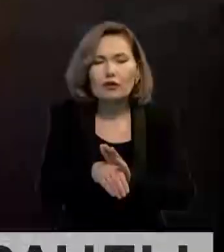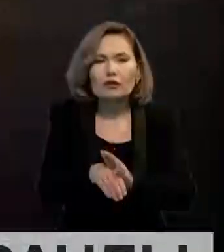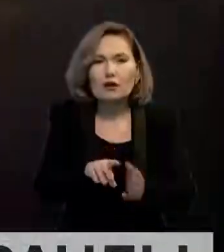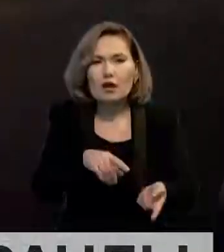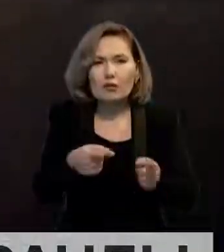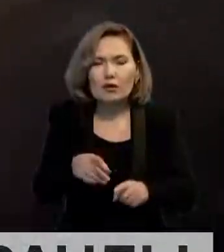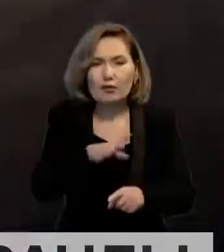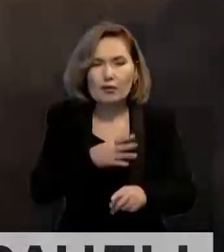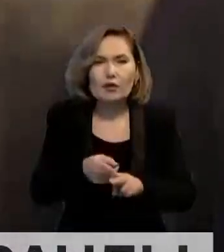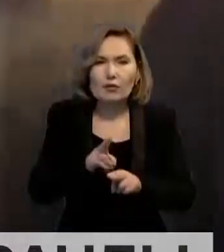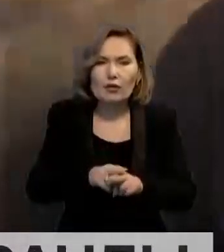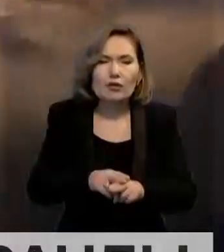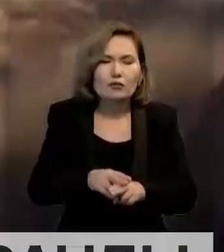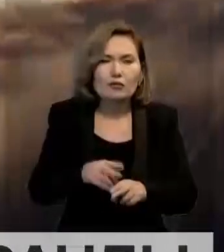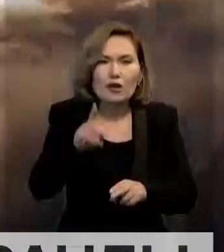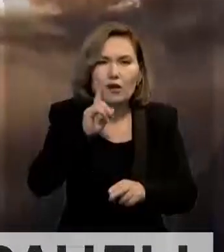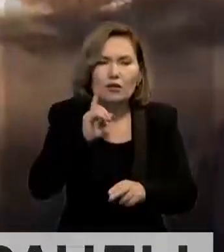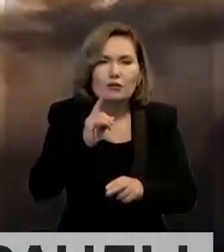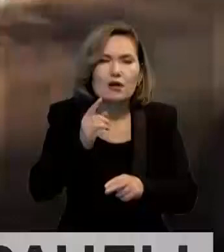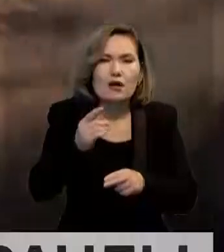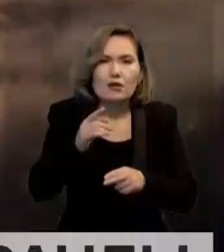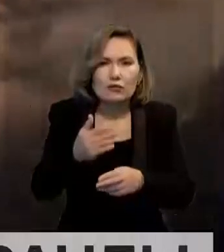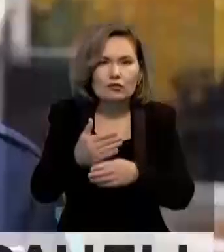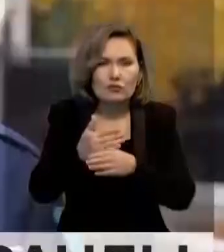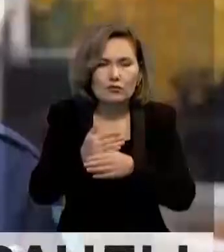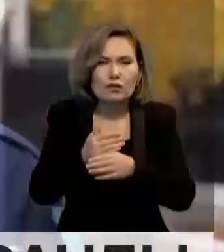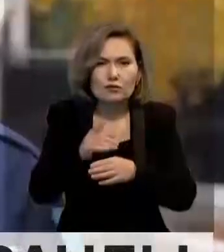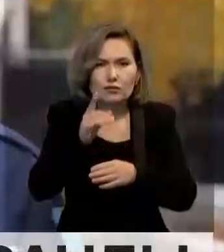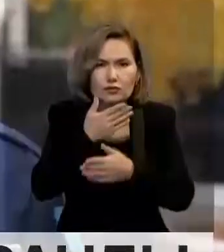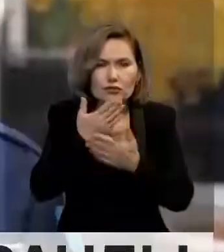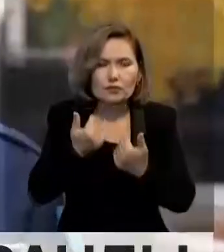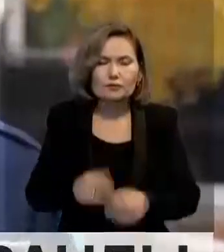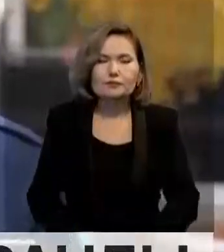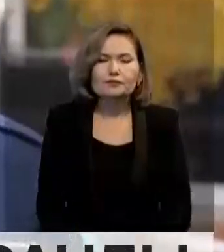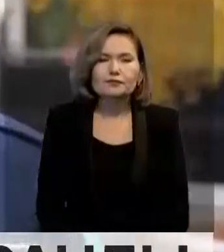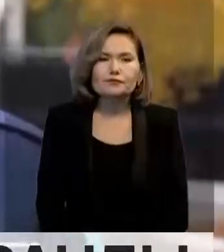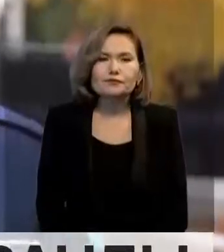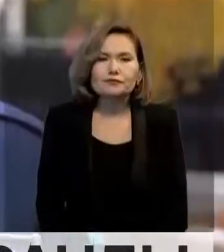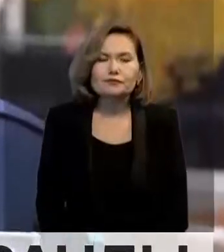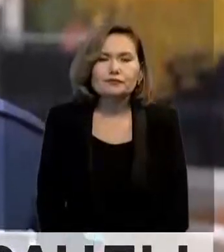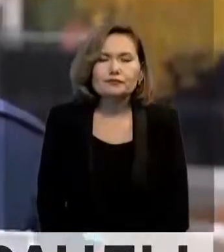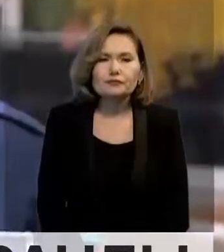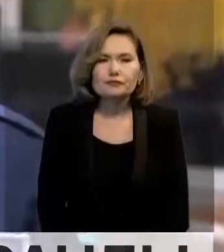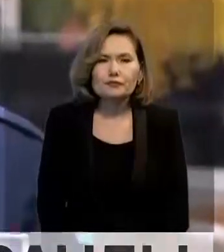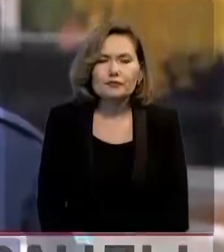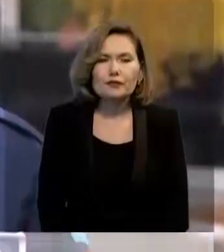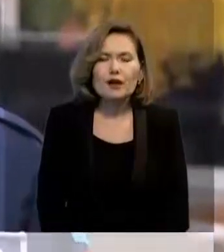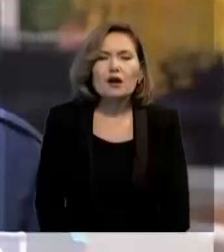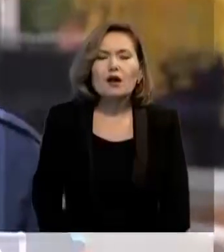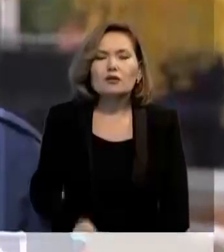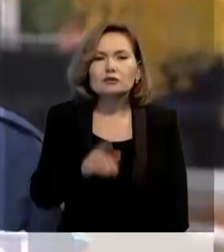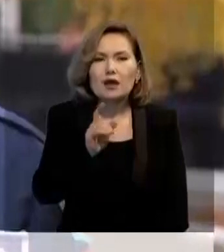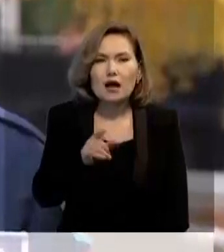деген. Құтқарушылар жалының өршу себептеріне бірнеше факторларды атады. Тұрғындардың көпшілігінің жауапсыздығынан